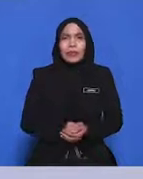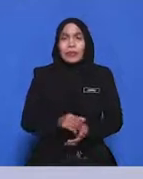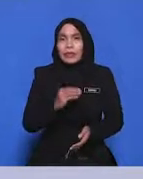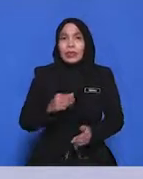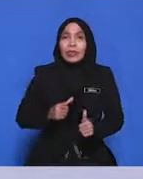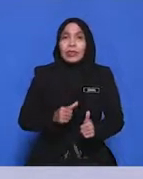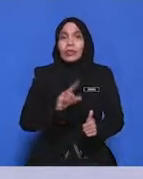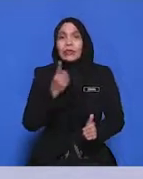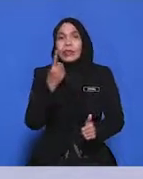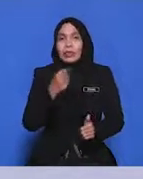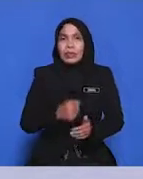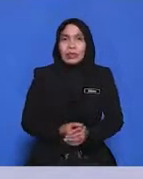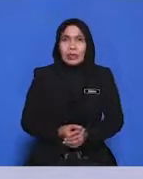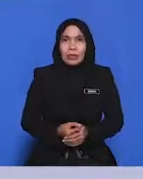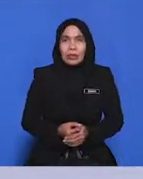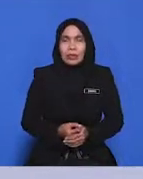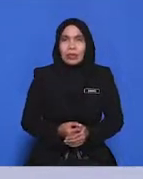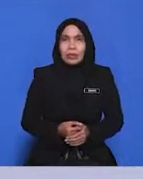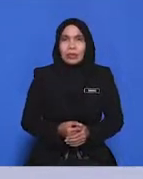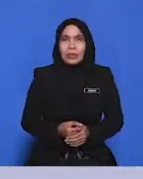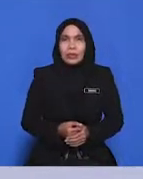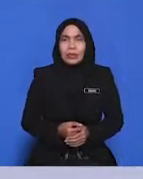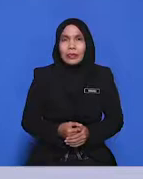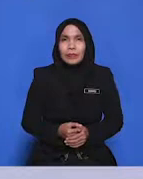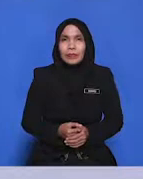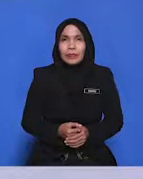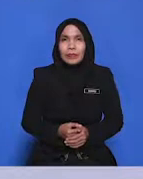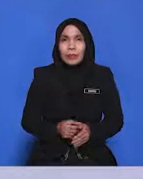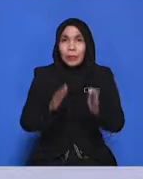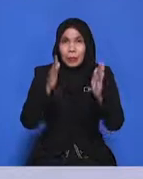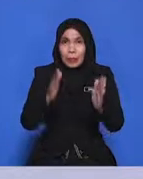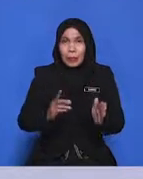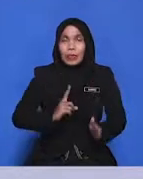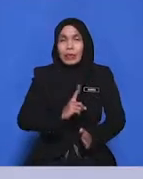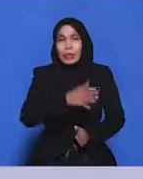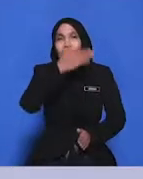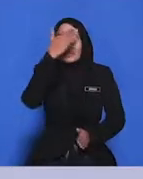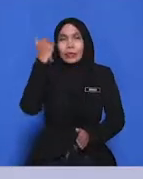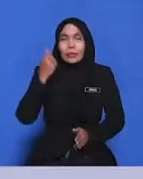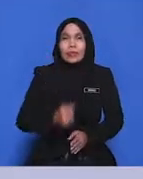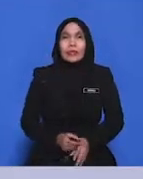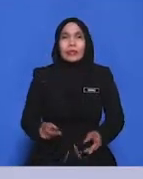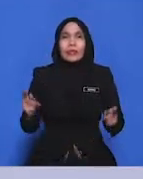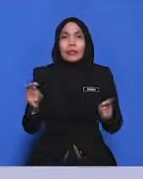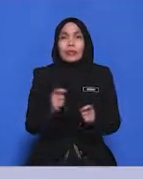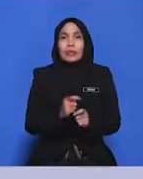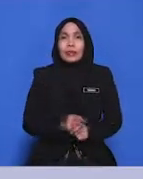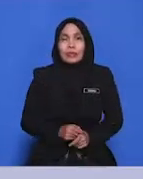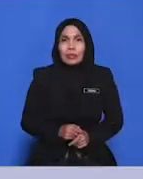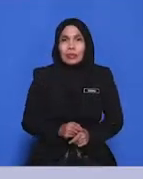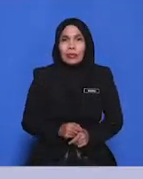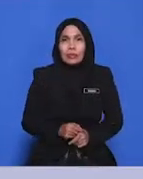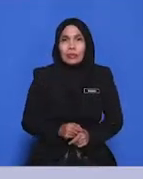air mereka ketika itu. Umat Islam pada ketika itu lupa tentang peradaban yang dibawa